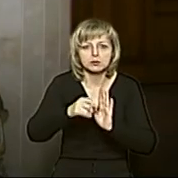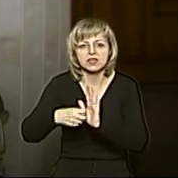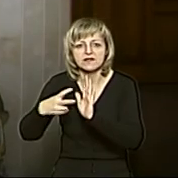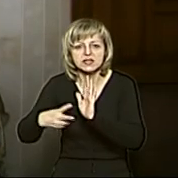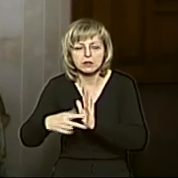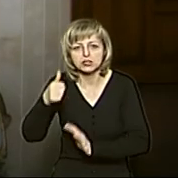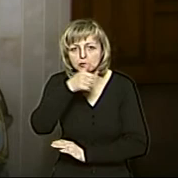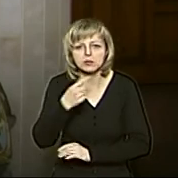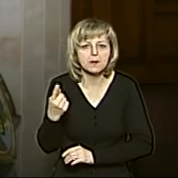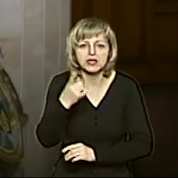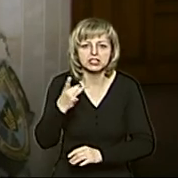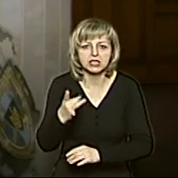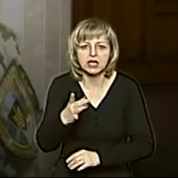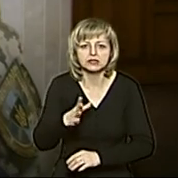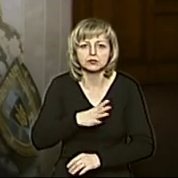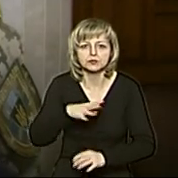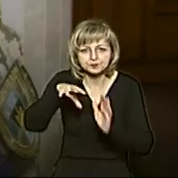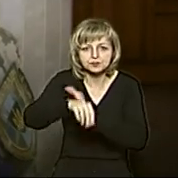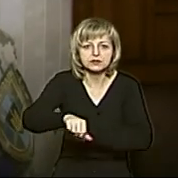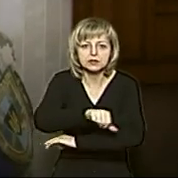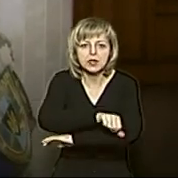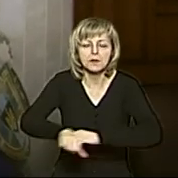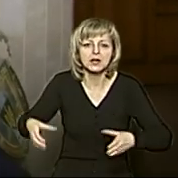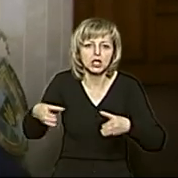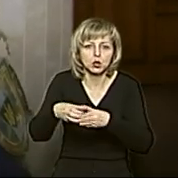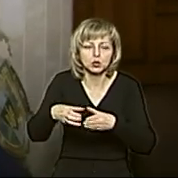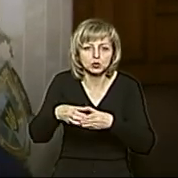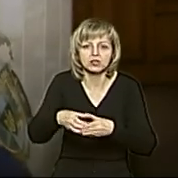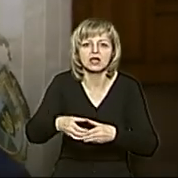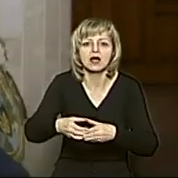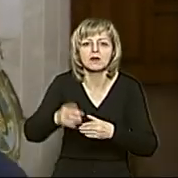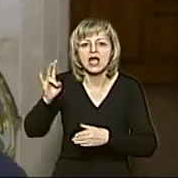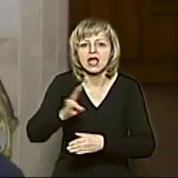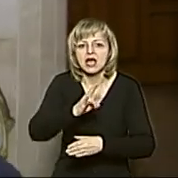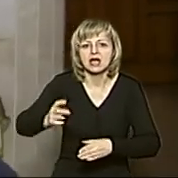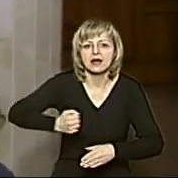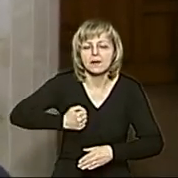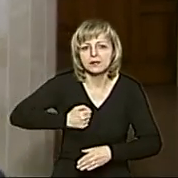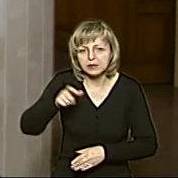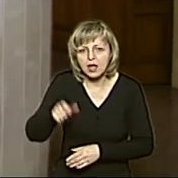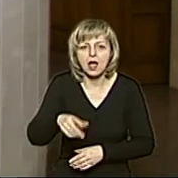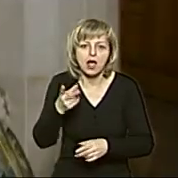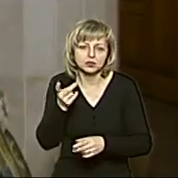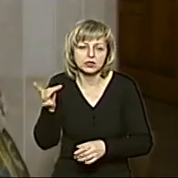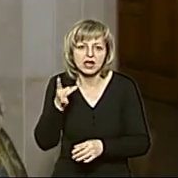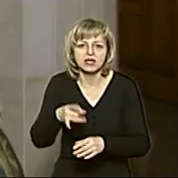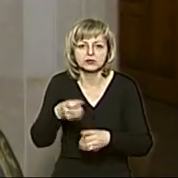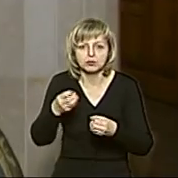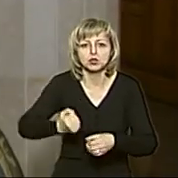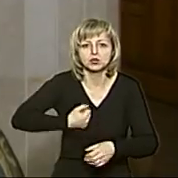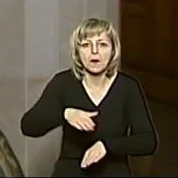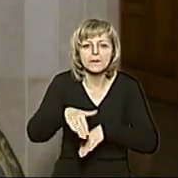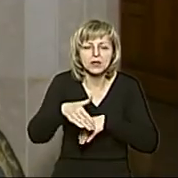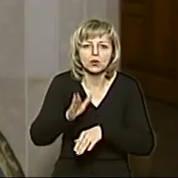році. Перший раз був в прикордонниках військовим капеланом. А другий раз в морській піхоті під Маріуполем. Просто